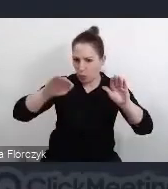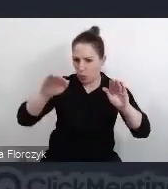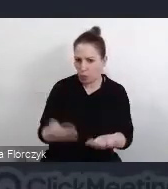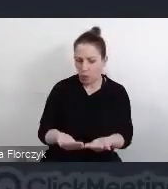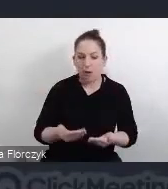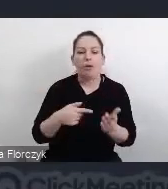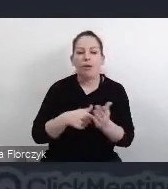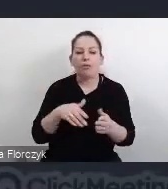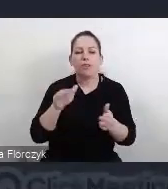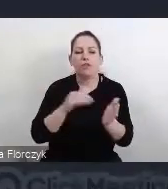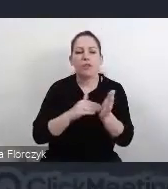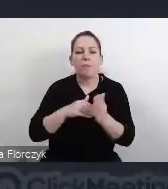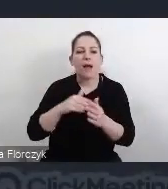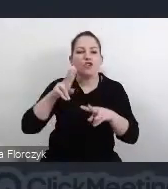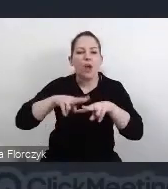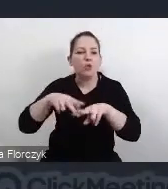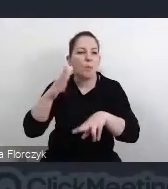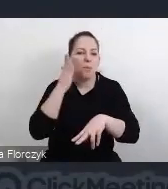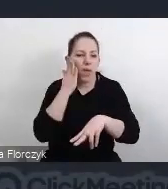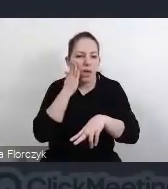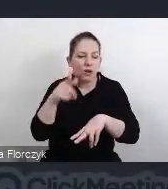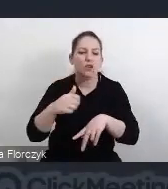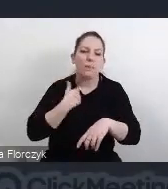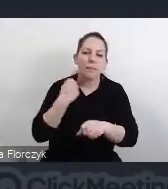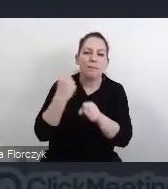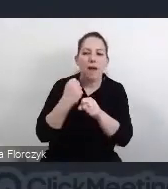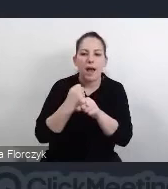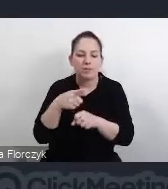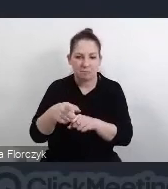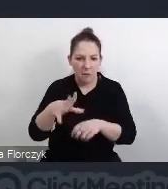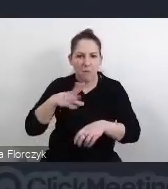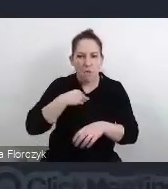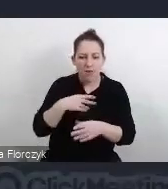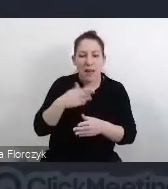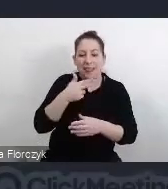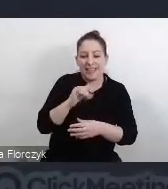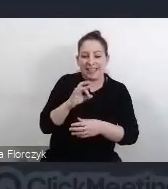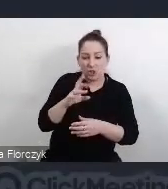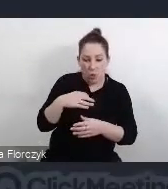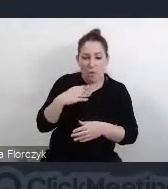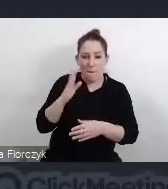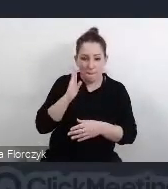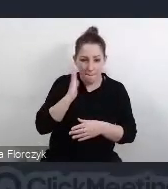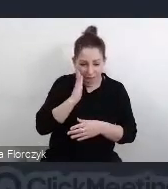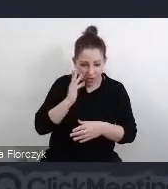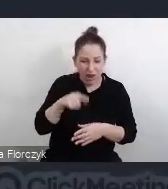w tym Rzeszowie mieszkać, żeby w tym Rzeszowie pracować. Można mieszkać w Nisku u nas,